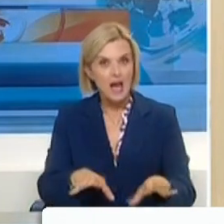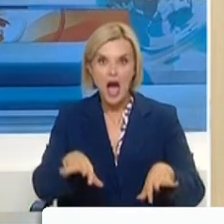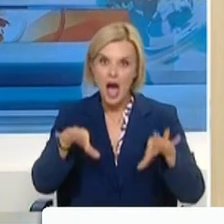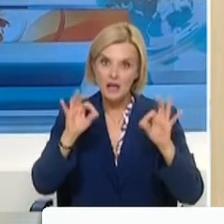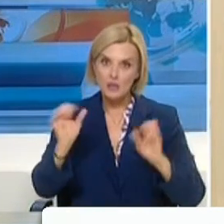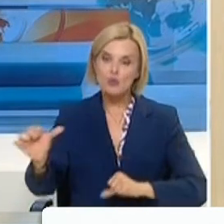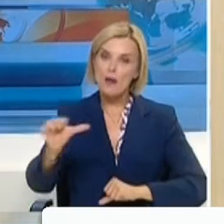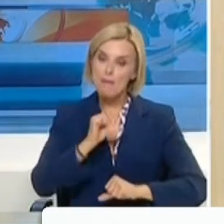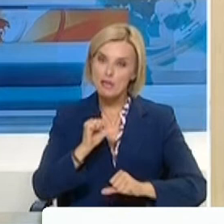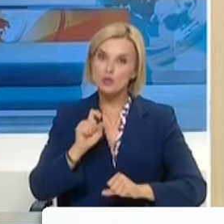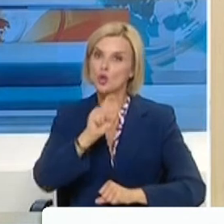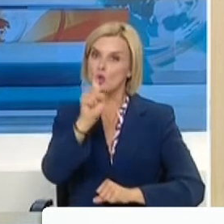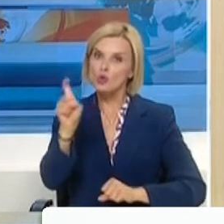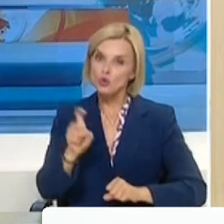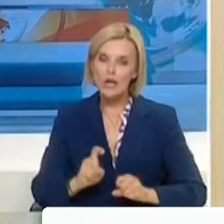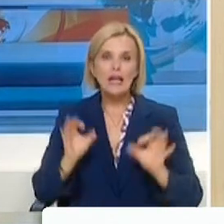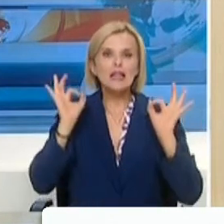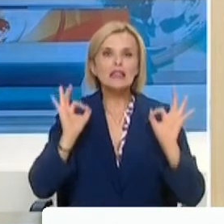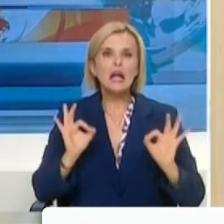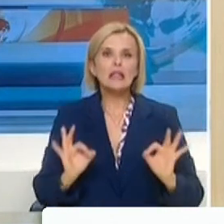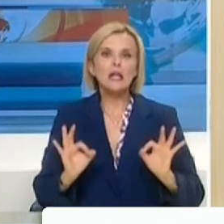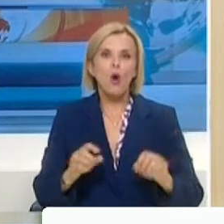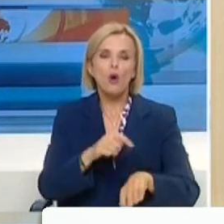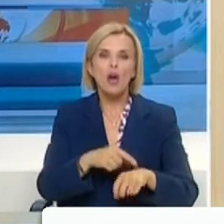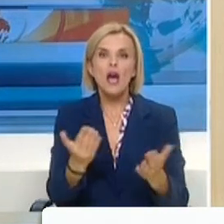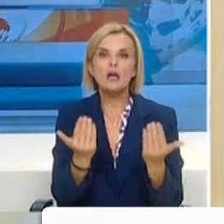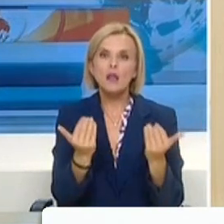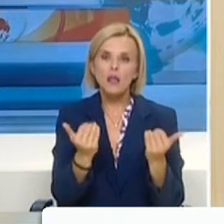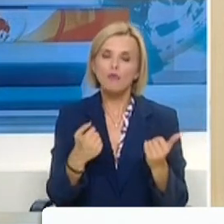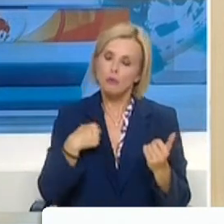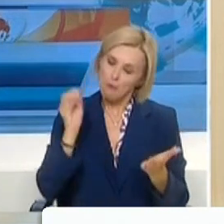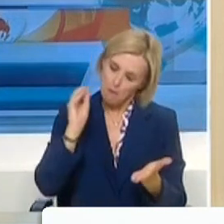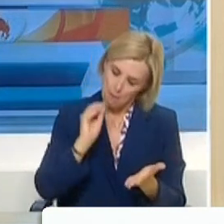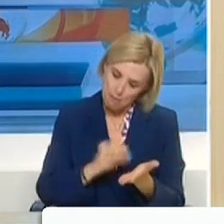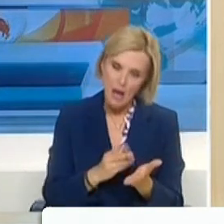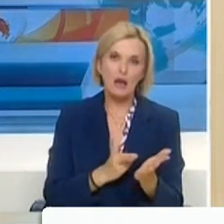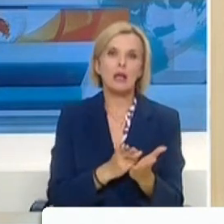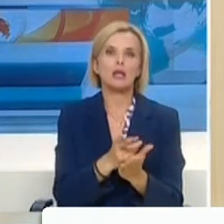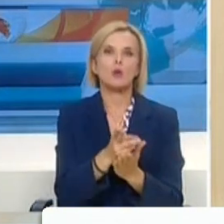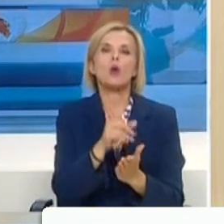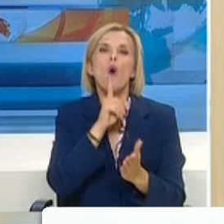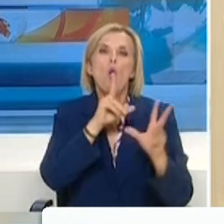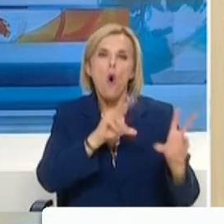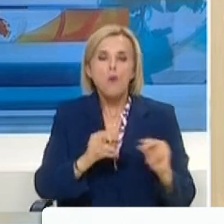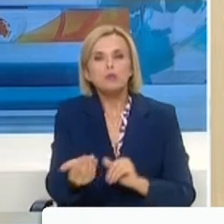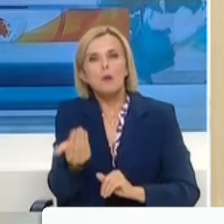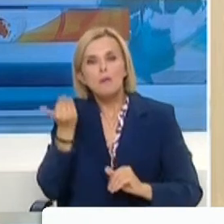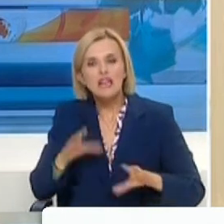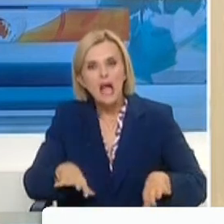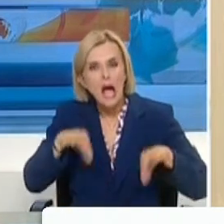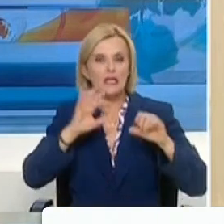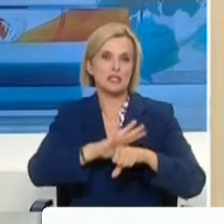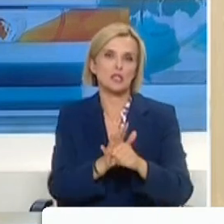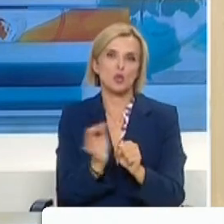που τα τακτικά προγραμματισμένα χειρουργεία επανερχόμασταν στο καθεστώς που ήμασταν πριν την πανδημία. Και τότε προτεραιότητα